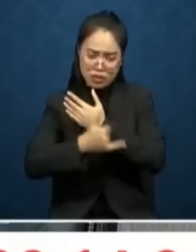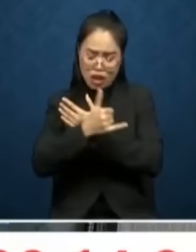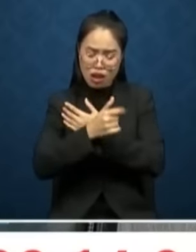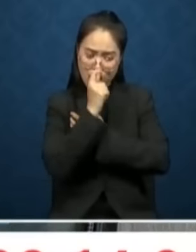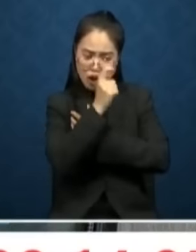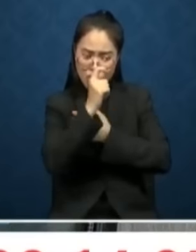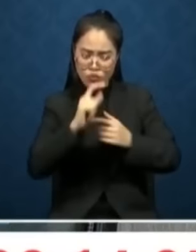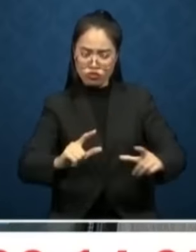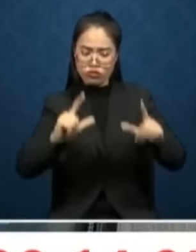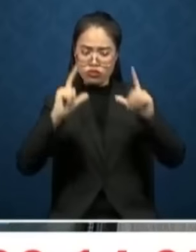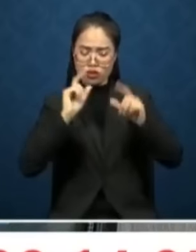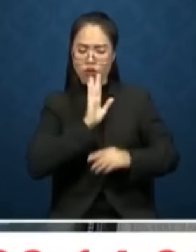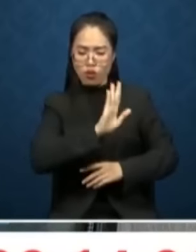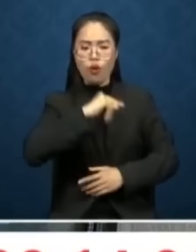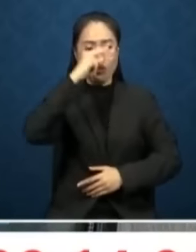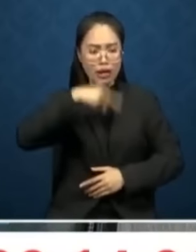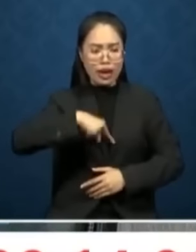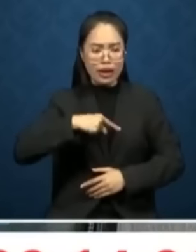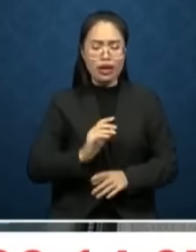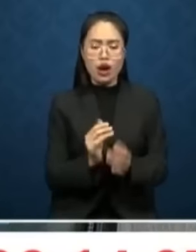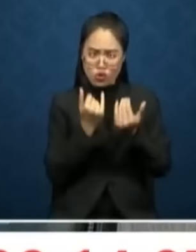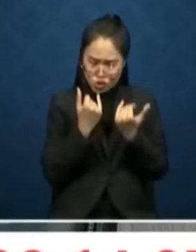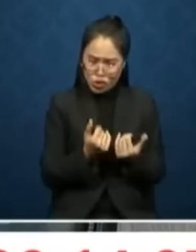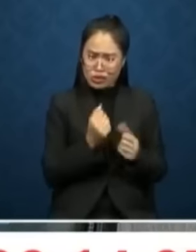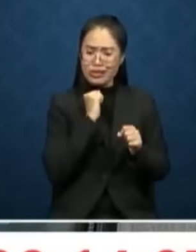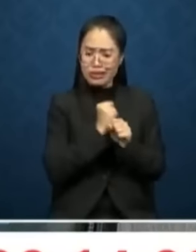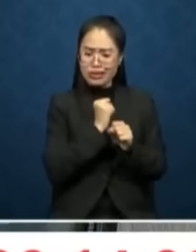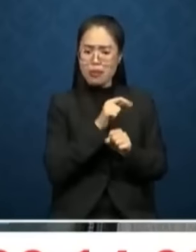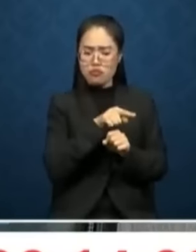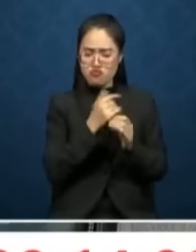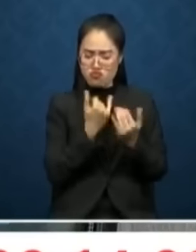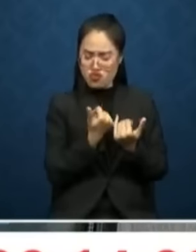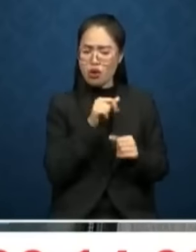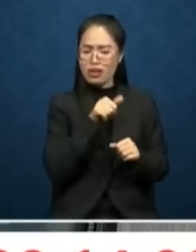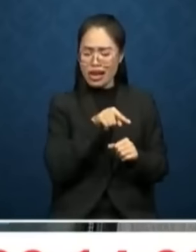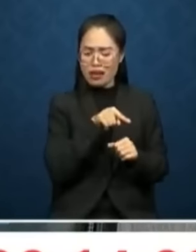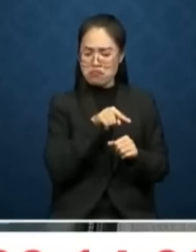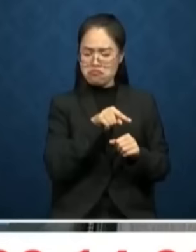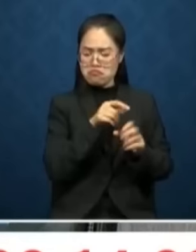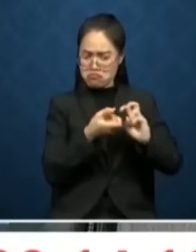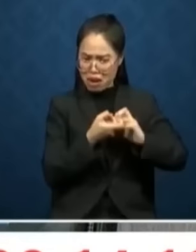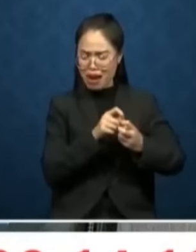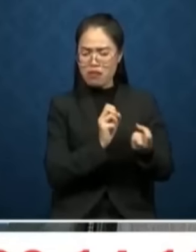ท่านทราบไหมครับว่าสิ่งที่ท่านได้ทำลงไปนั้นเนี่ยท่านเอาชื่อเสียงเอาความเชื่อถือของระบบ